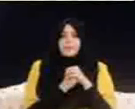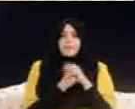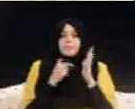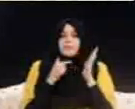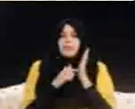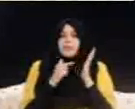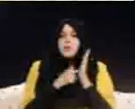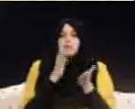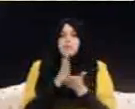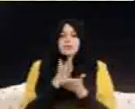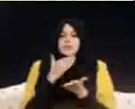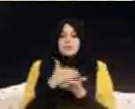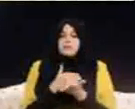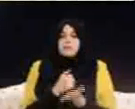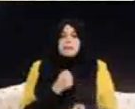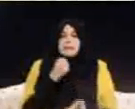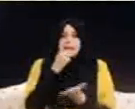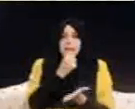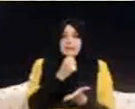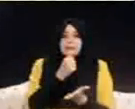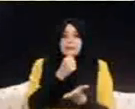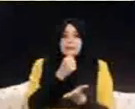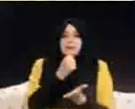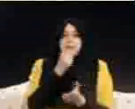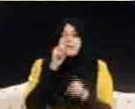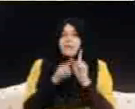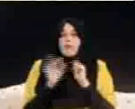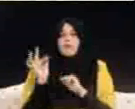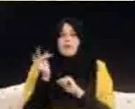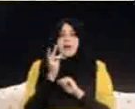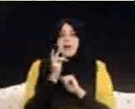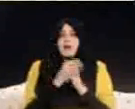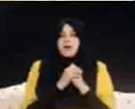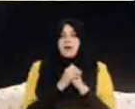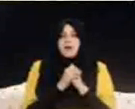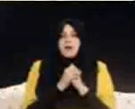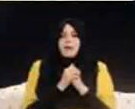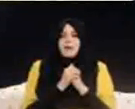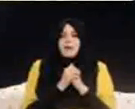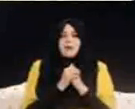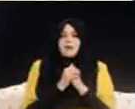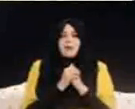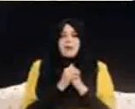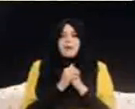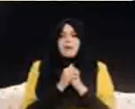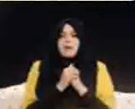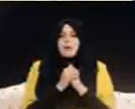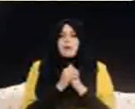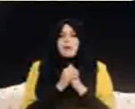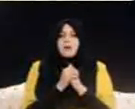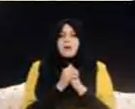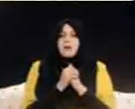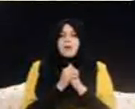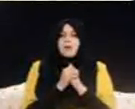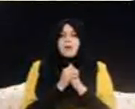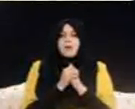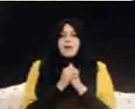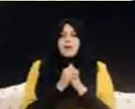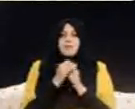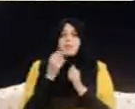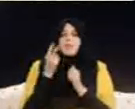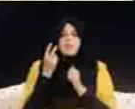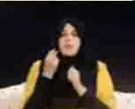أو بيع شيء من الميراث بعض الإخوة يقولون نتصدق به على الوالد رحمه الله، يجعلون جزء منه